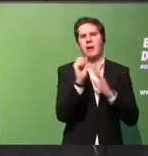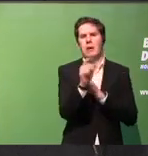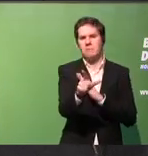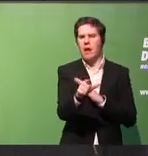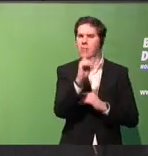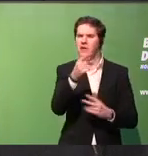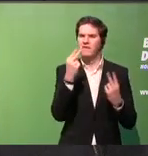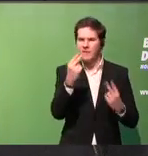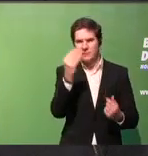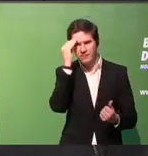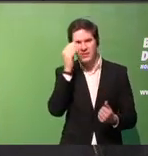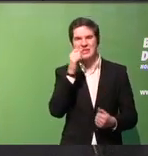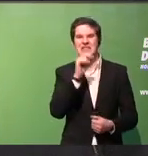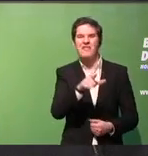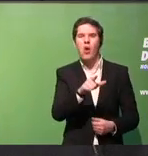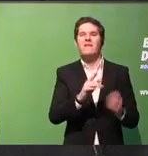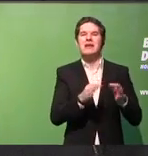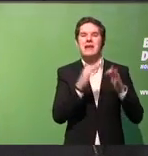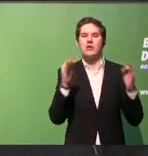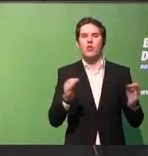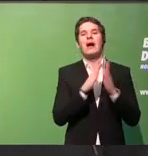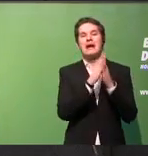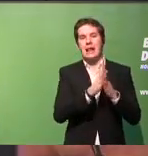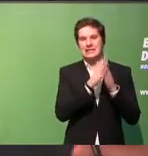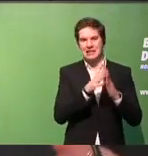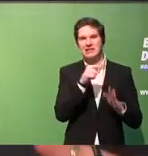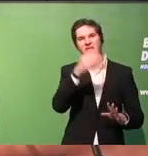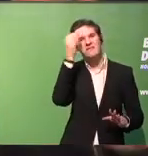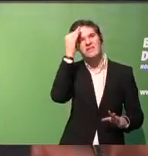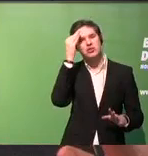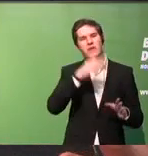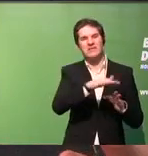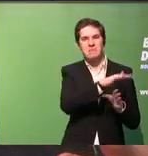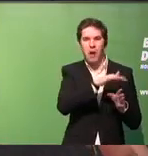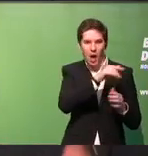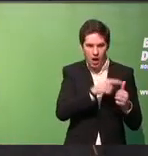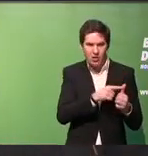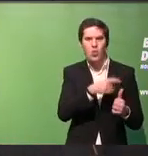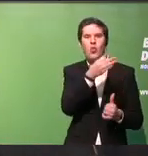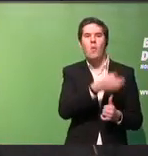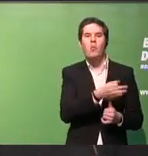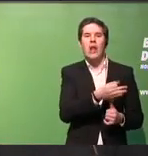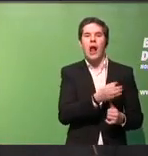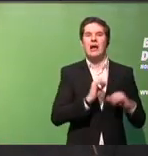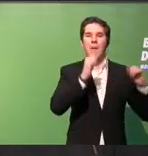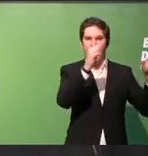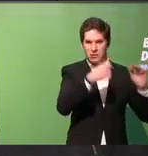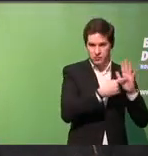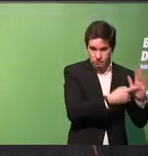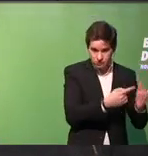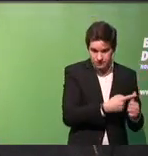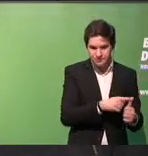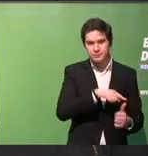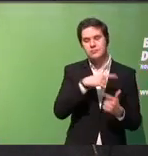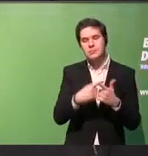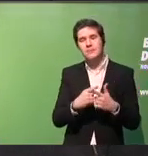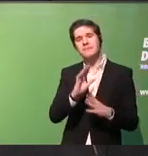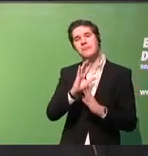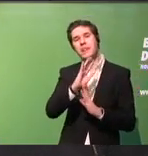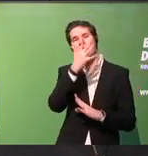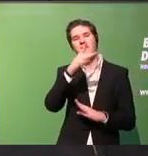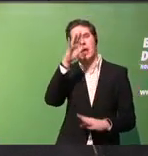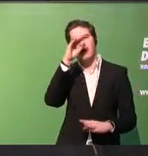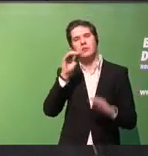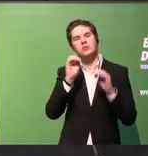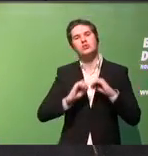Januar Gelsenkirchen im Wissenschaftspark. Dort halt, wie gesagt, Einstimmung, Kommunalwahlkampagne. Und dann 5. April ein